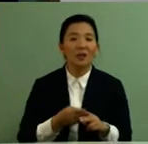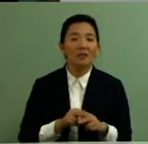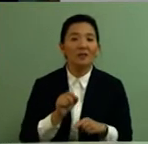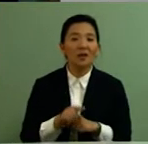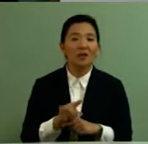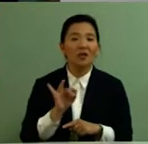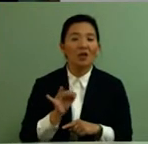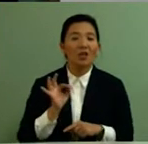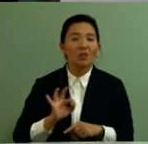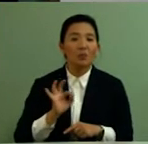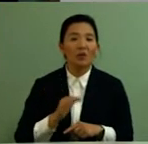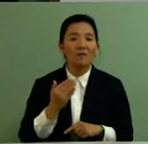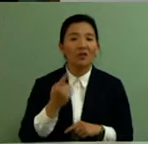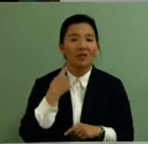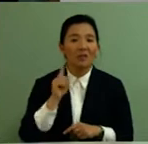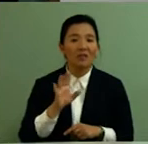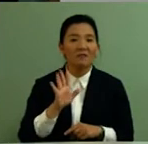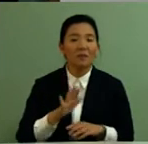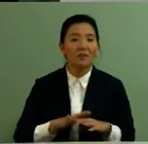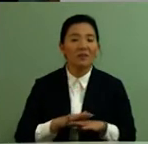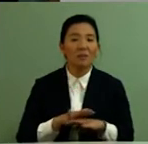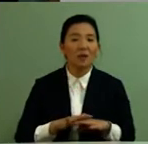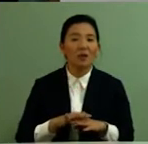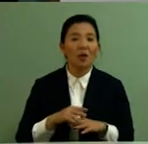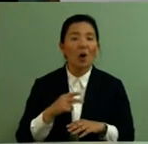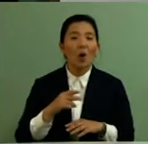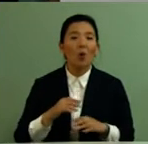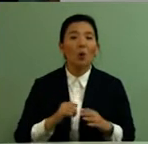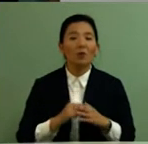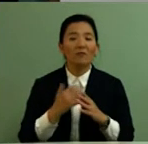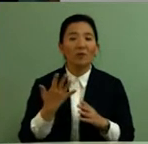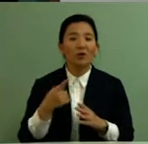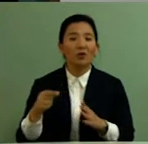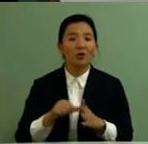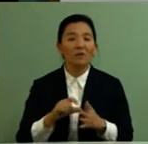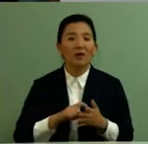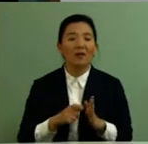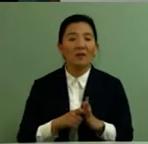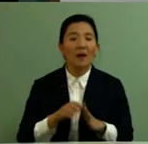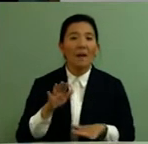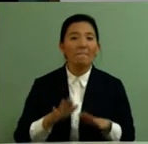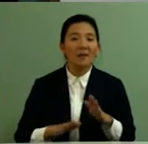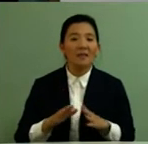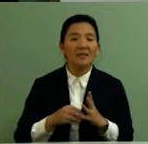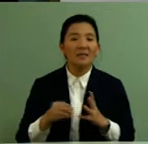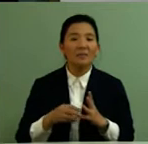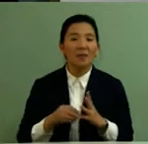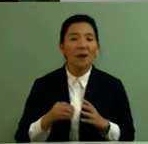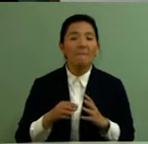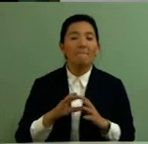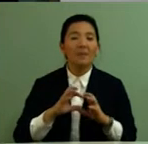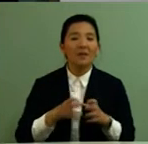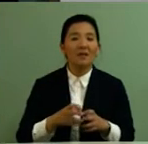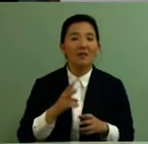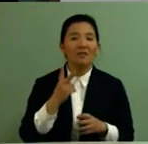задачи, используя ваши знания математики уровня 5-6 класса. Итак, масса планеты